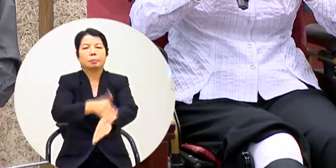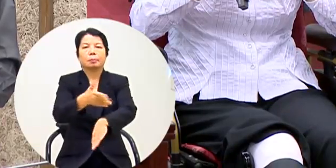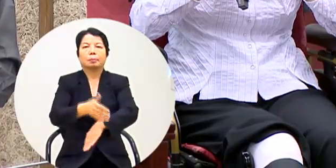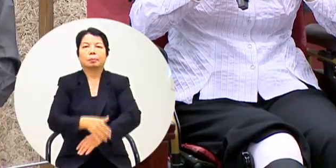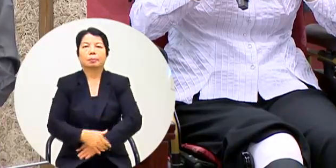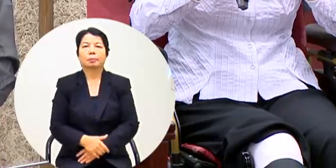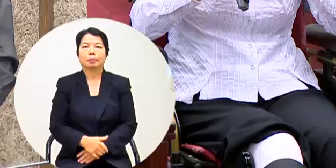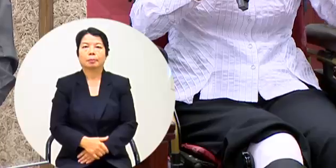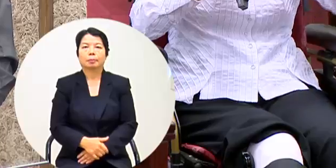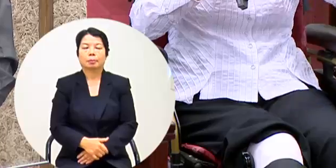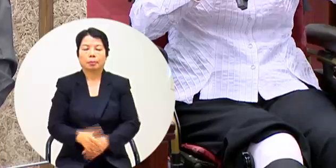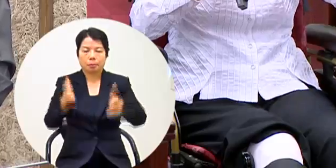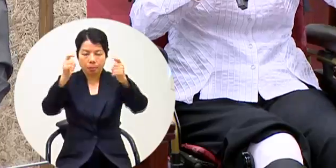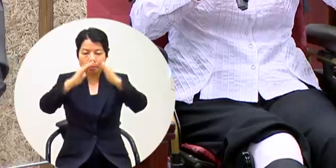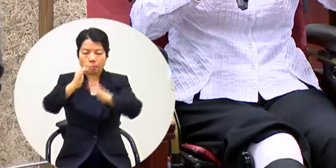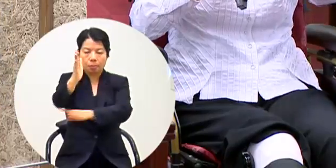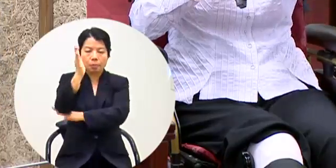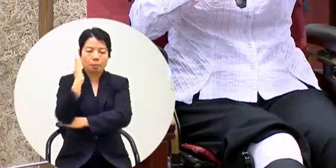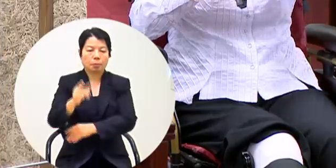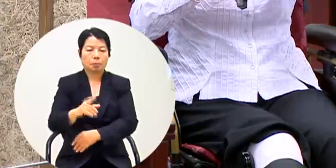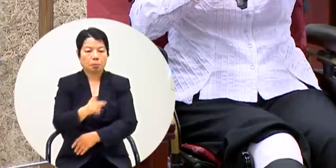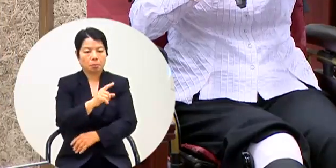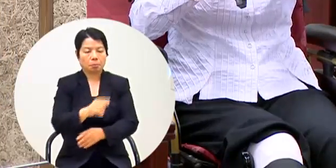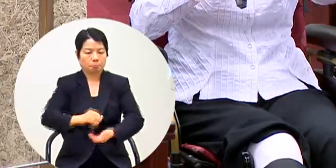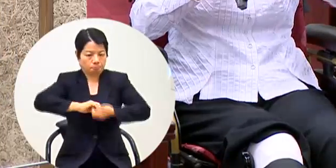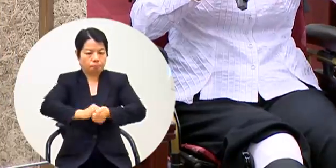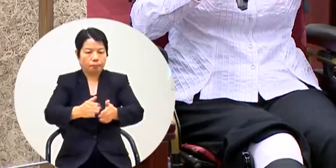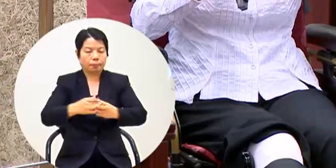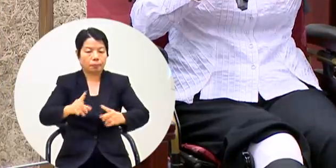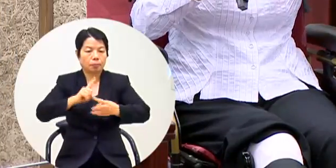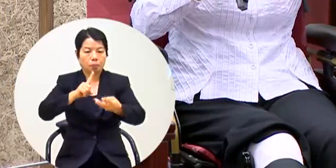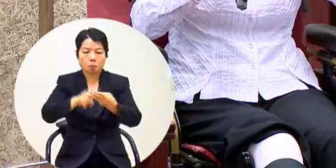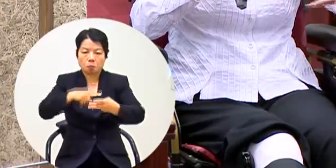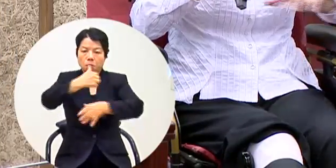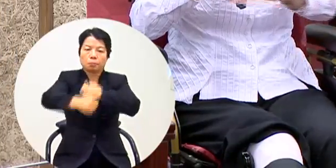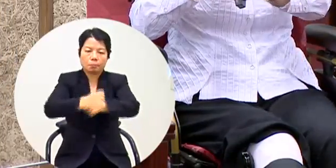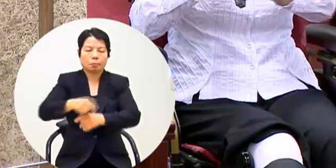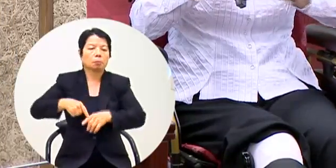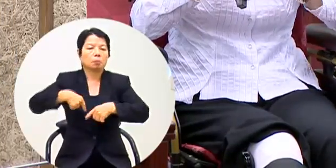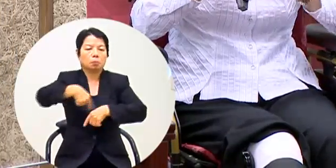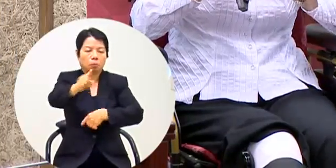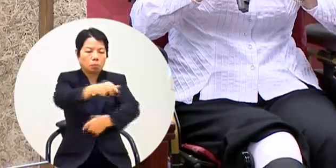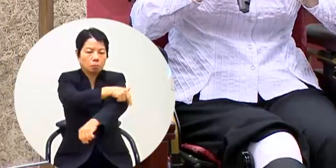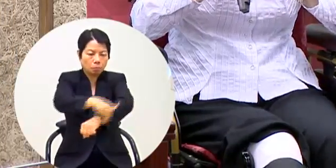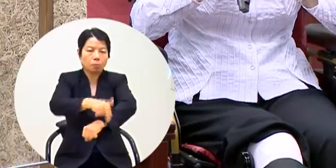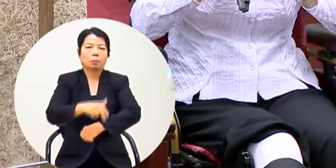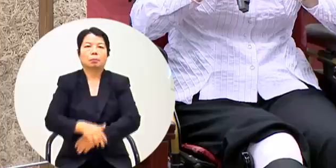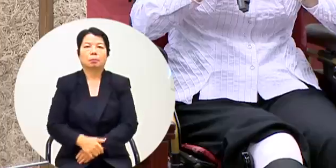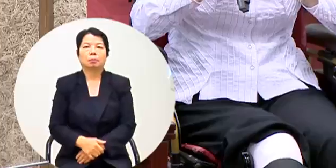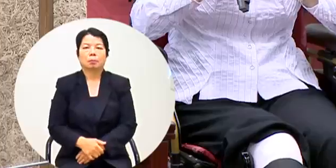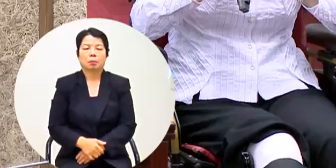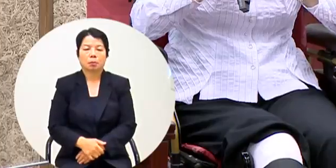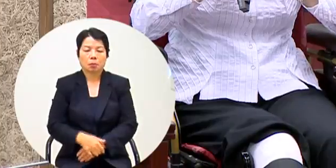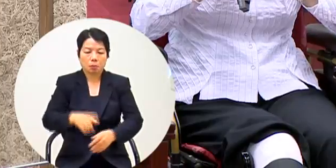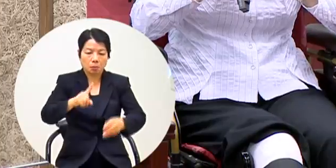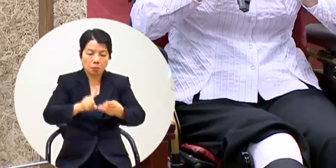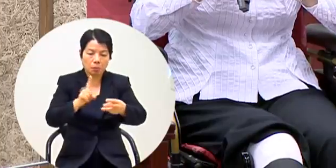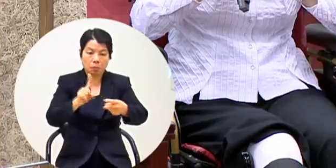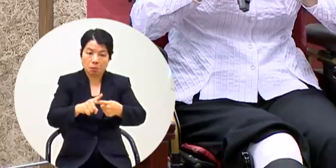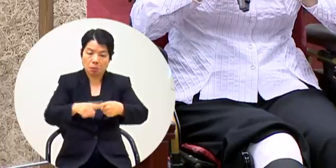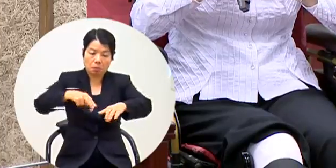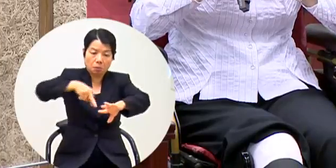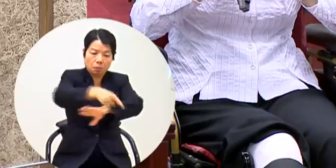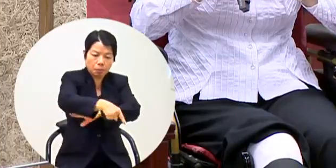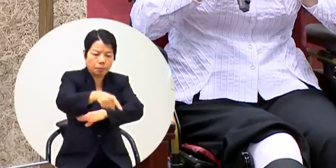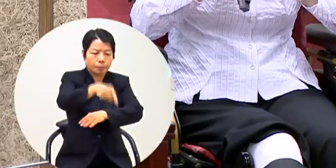动的去规范设计好我们的人行道的斜坡在哪些部分是应该要做的，让它可以让身